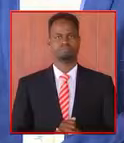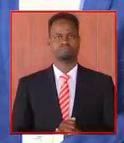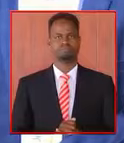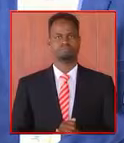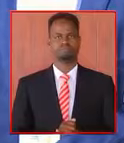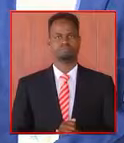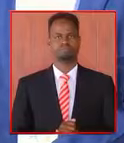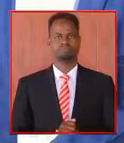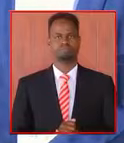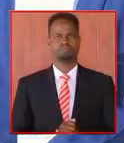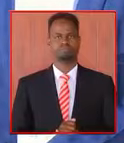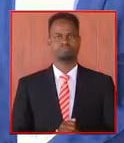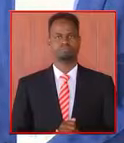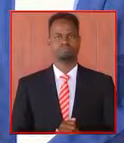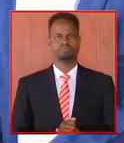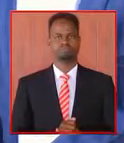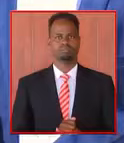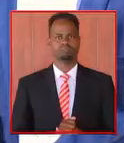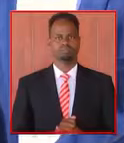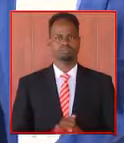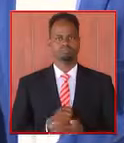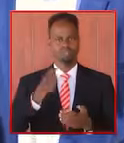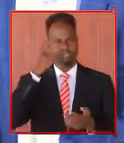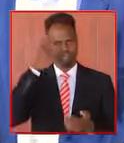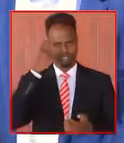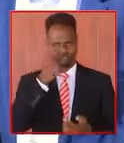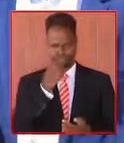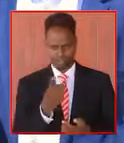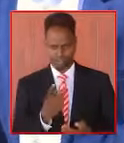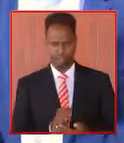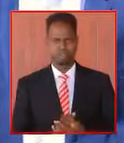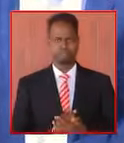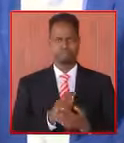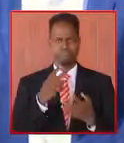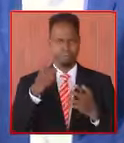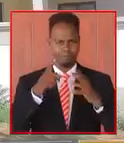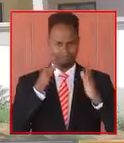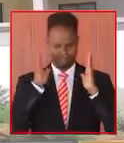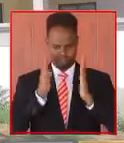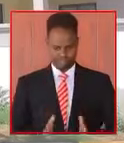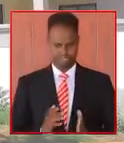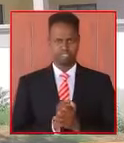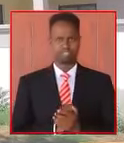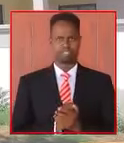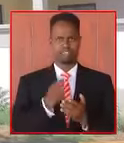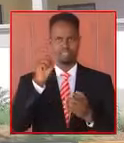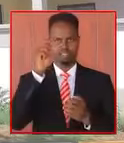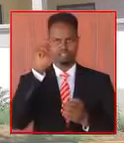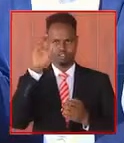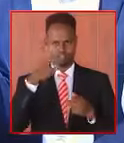فالأمور تيلاهي قومت بانها ما يعتل سنة وليس إلا سيلو دي دي إن المانت كان سوق